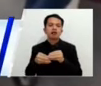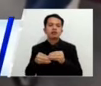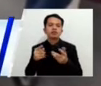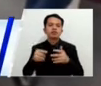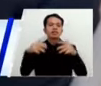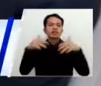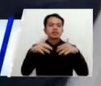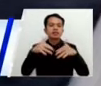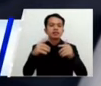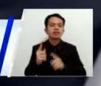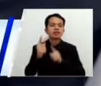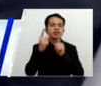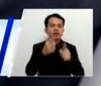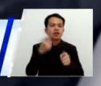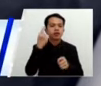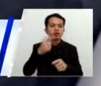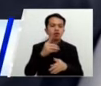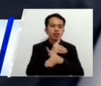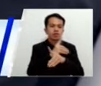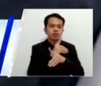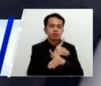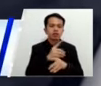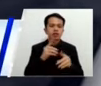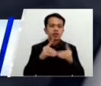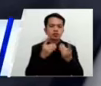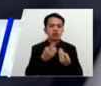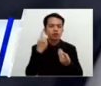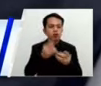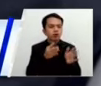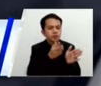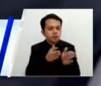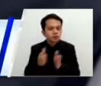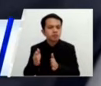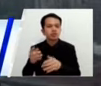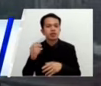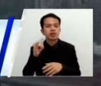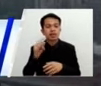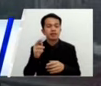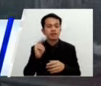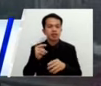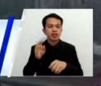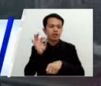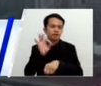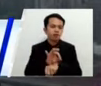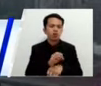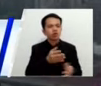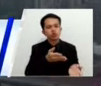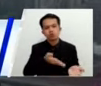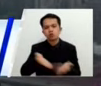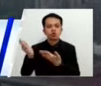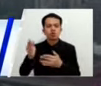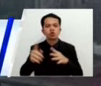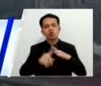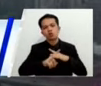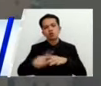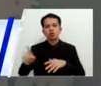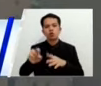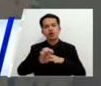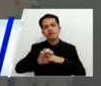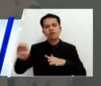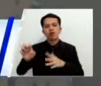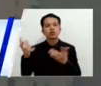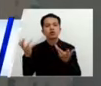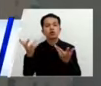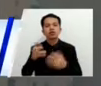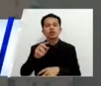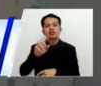Defense Department para pag-usapan ang paghahanda sakaling kailanganin ng sapilitang paglilikas o mandatory evacuation ng mga Pinoy sa Lebanon.